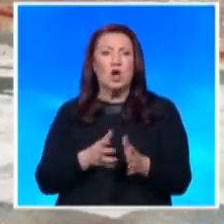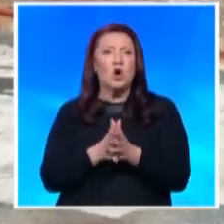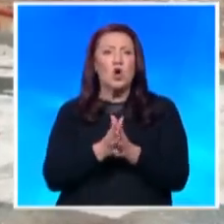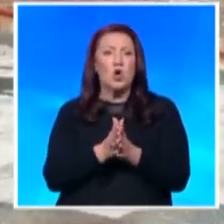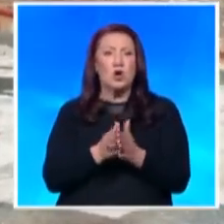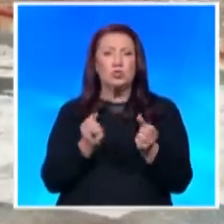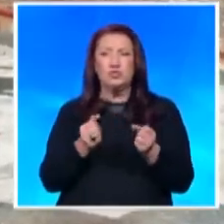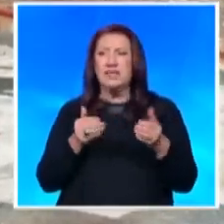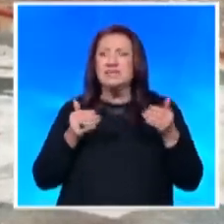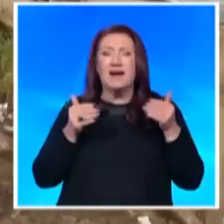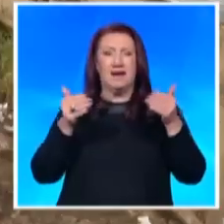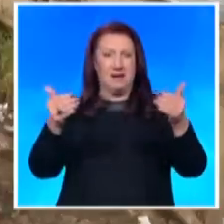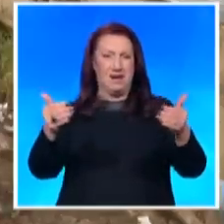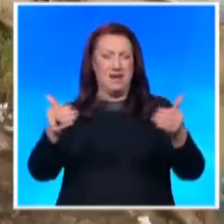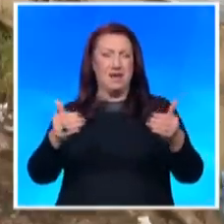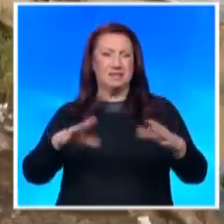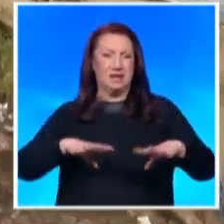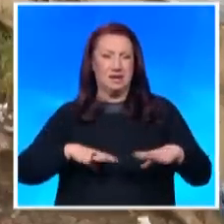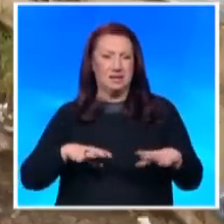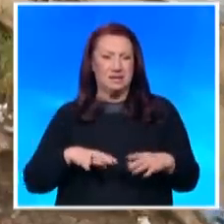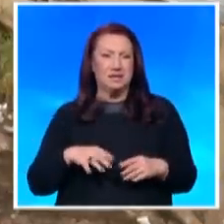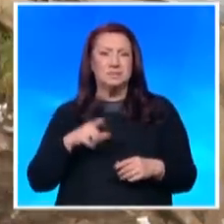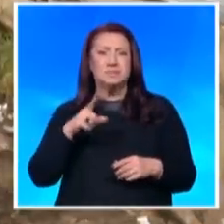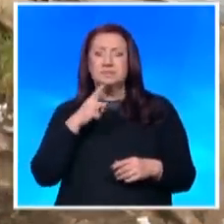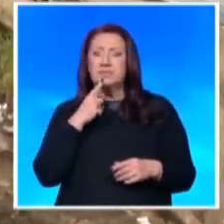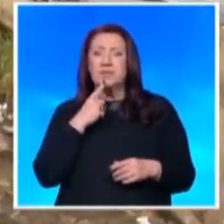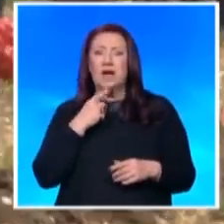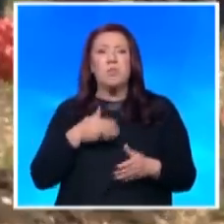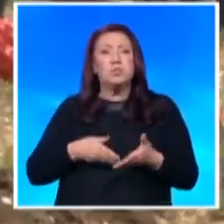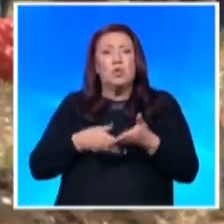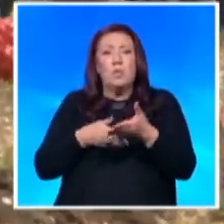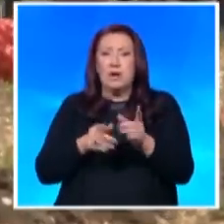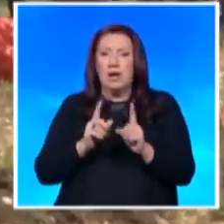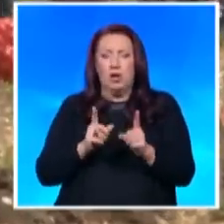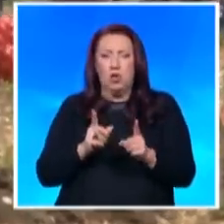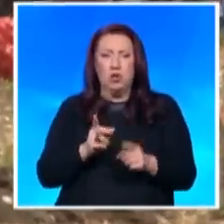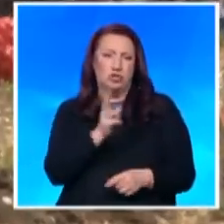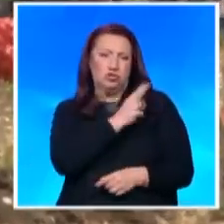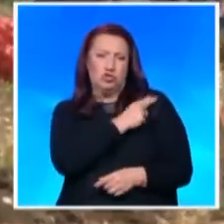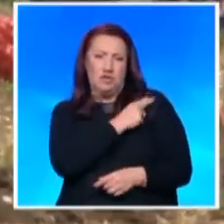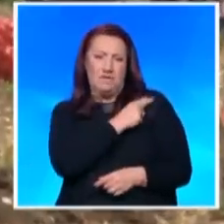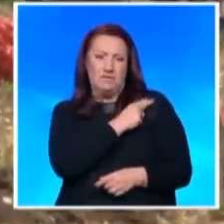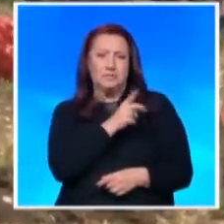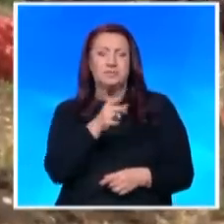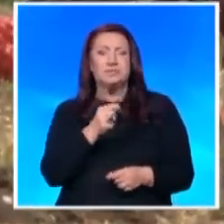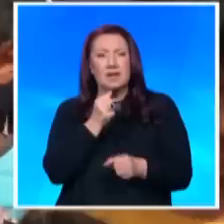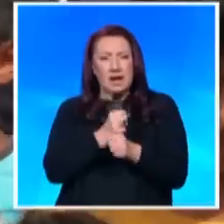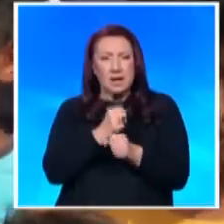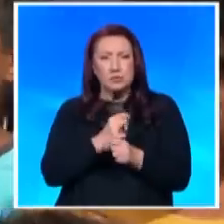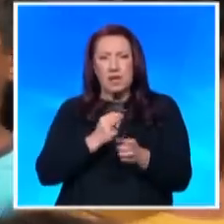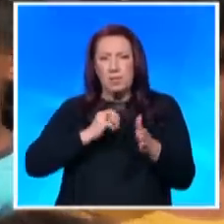и контейнери от държавата. Разчитат на помощта на работодателите им. На полето за ден получават по около 300 лири.